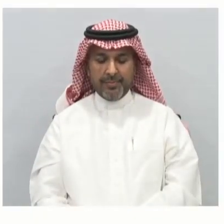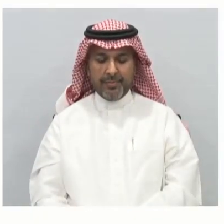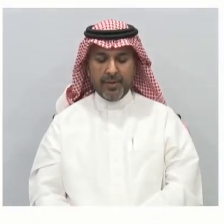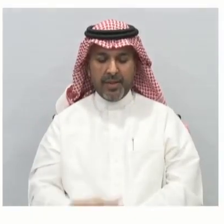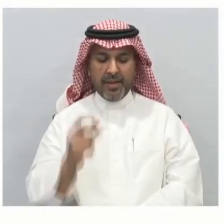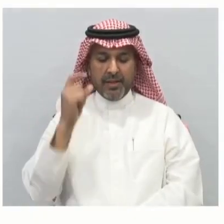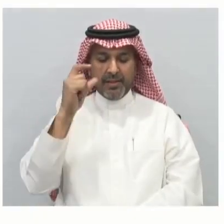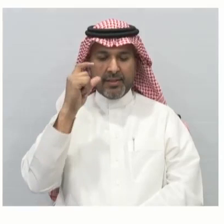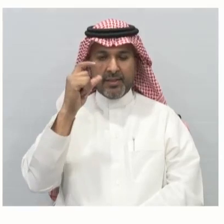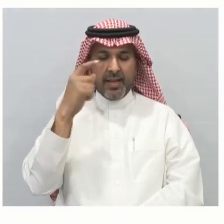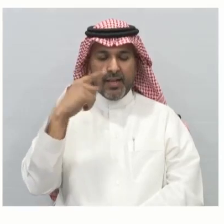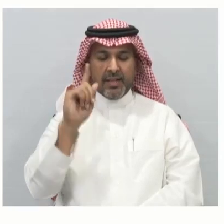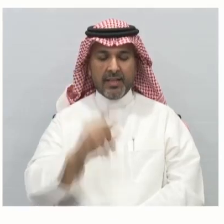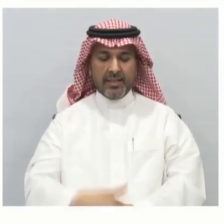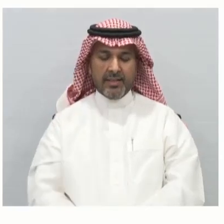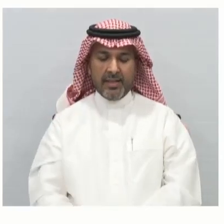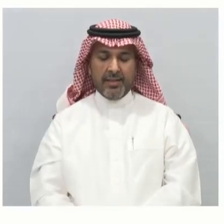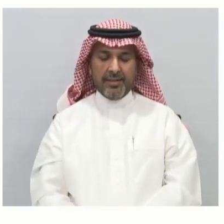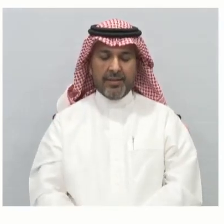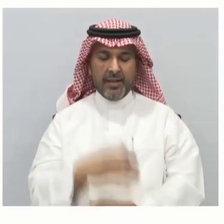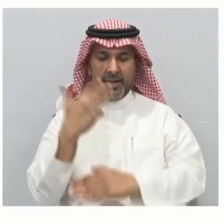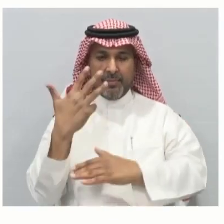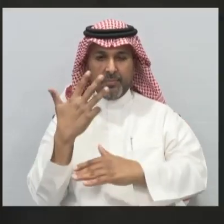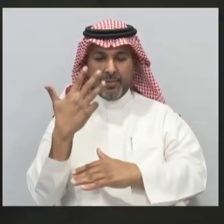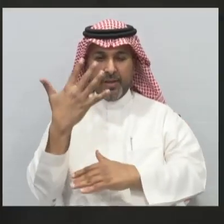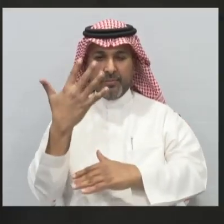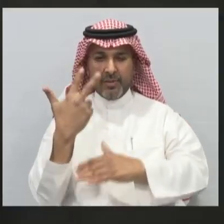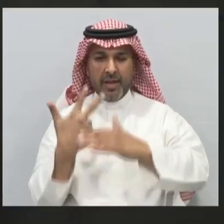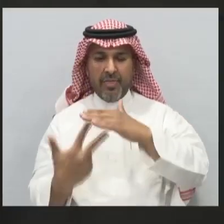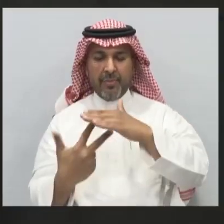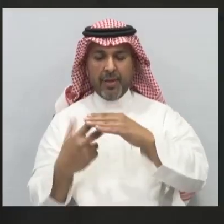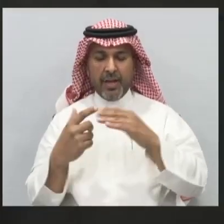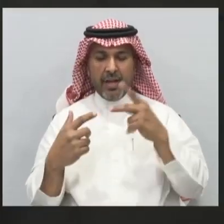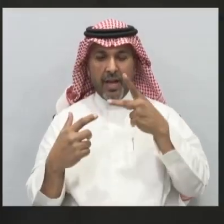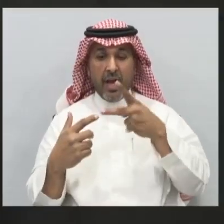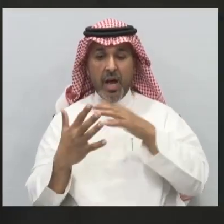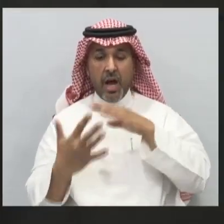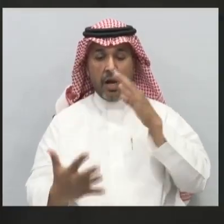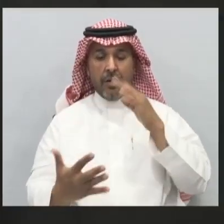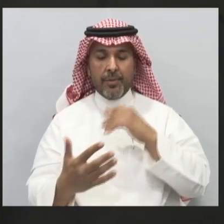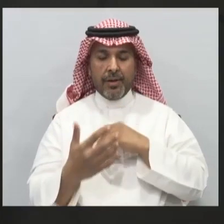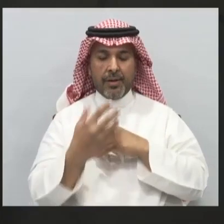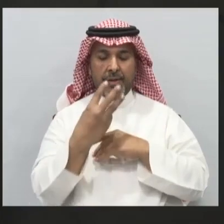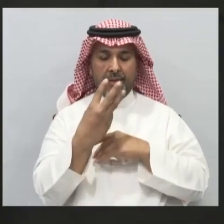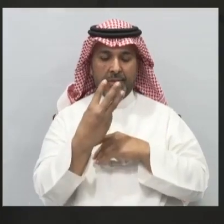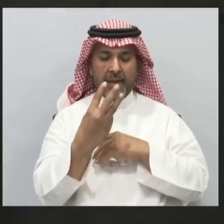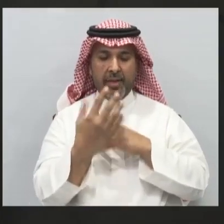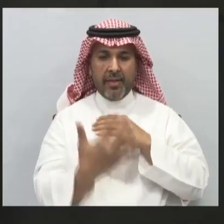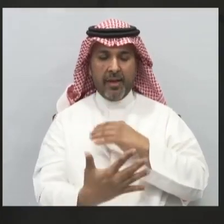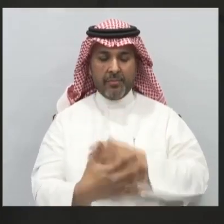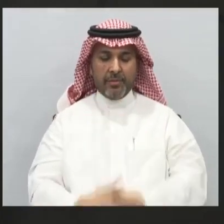هي الاكبر الفقره د هي الصحيحه الطريقه الحسابيه طبعا راح تعطيك بشكل